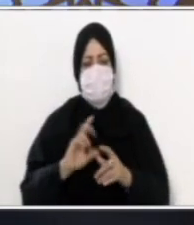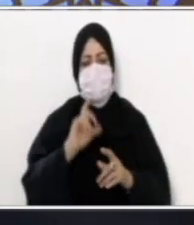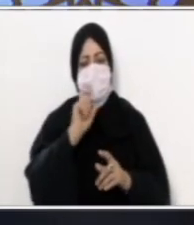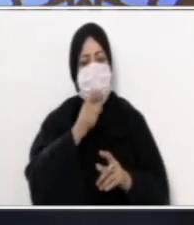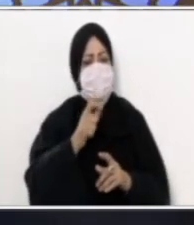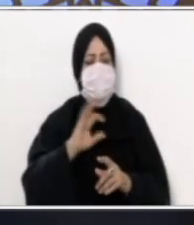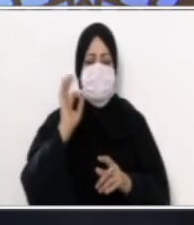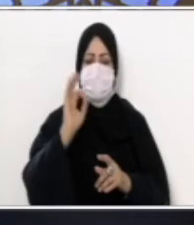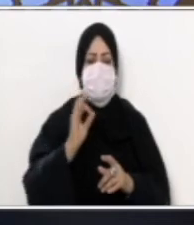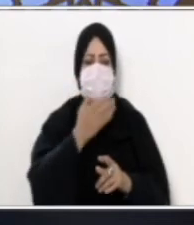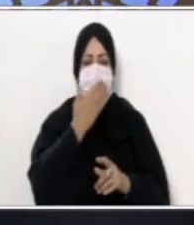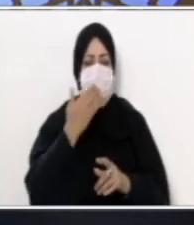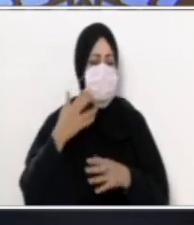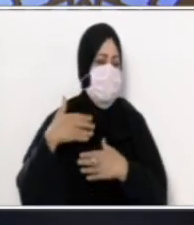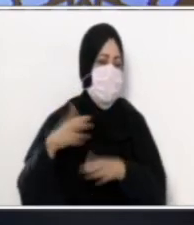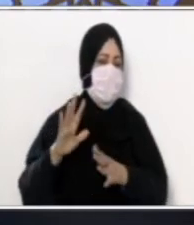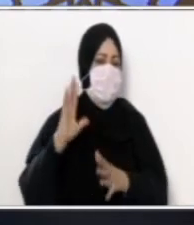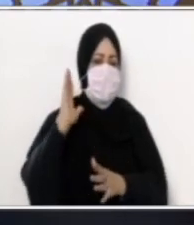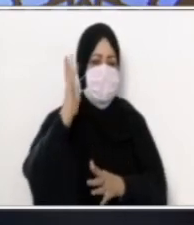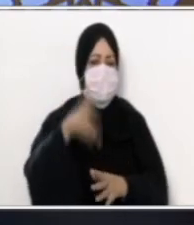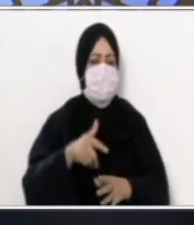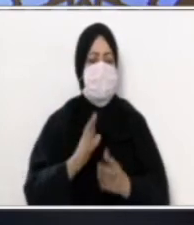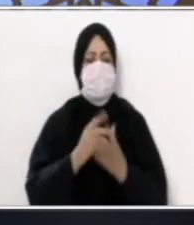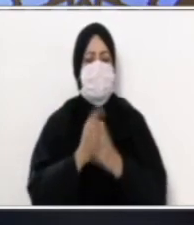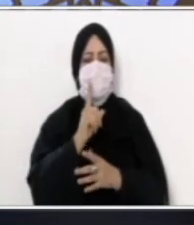وتستنجي منه وتتوضئين وتصومين.